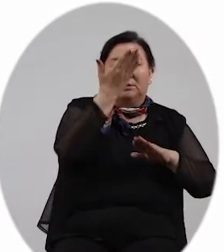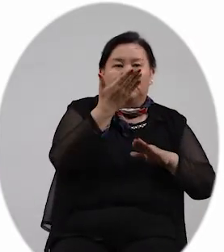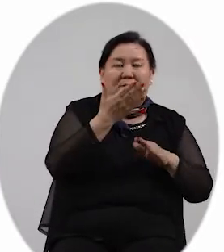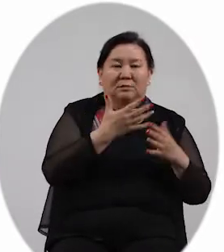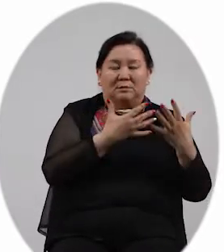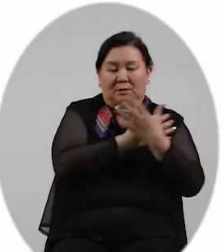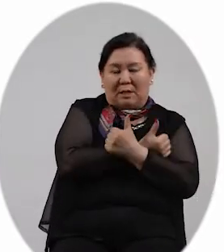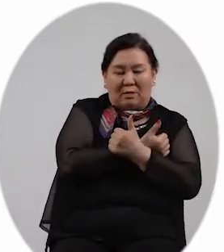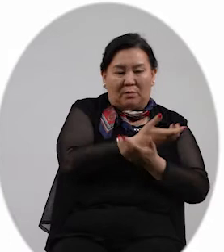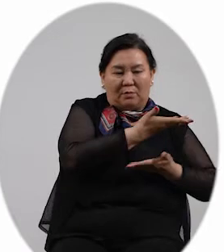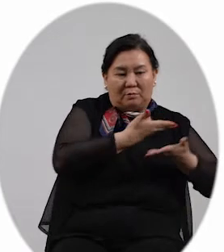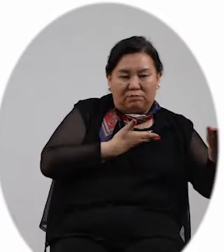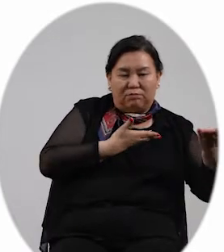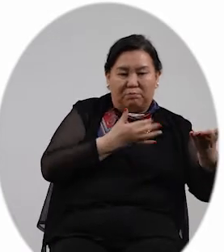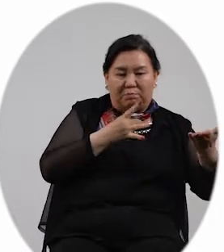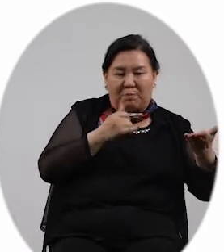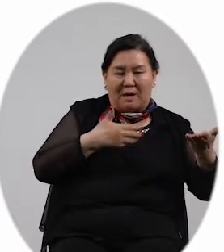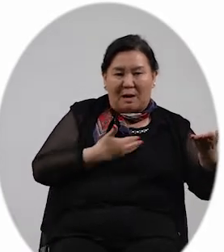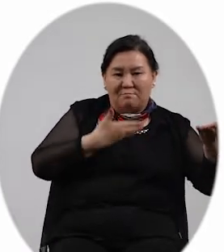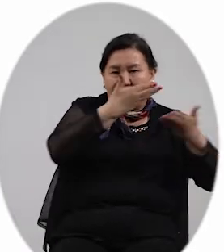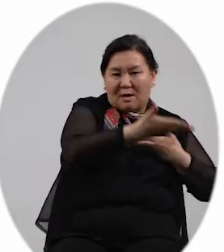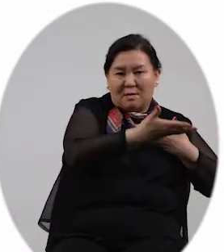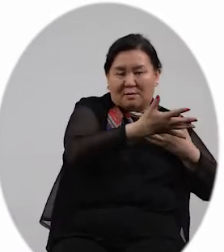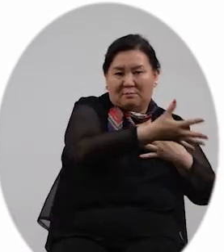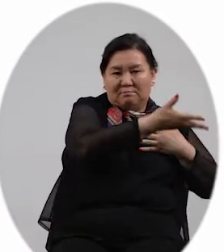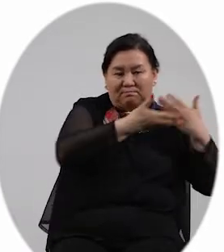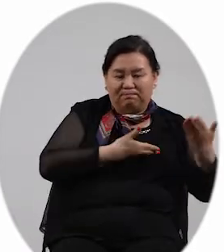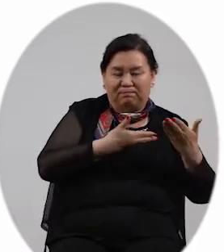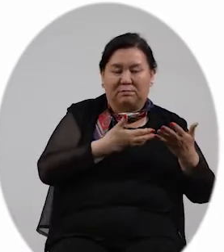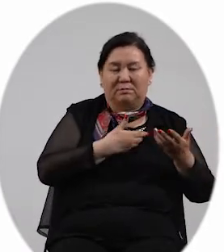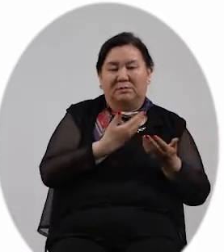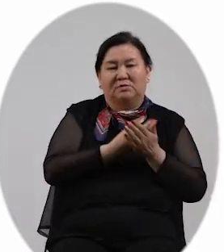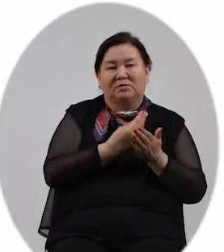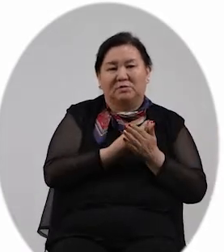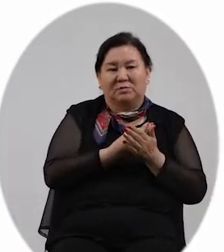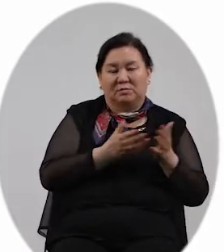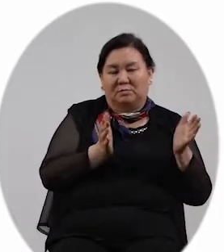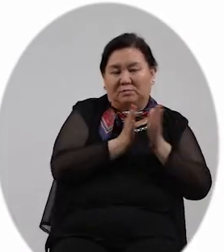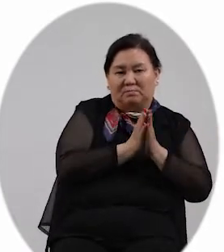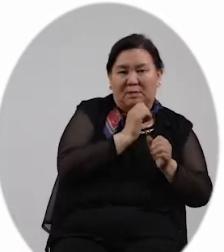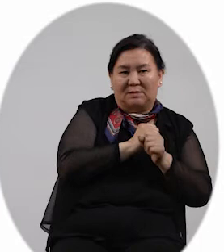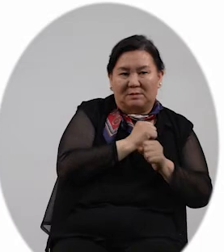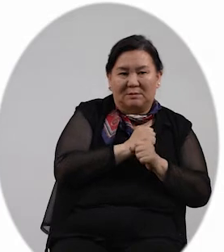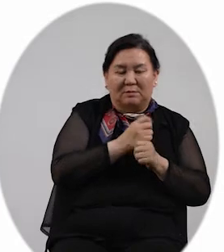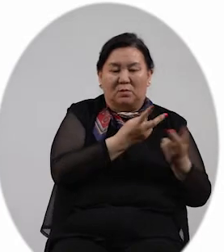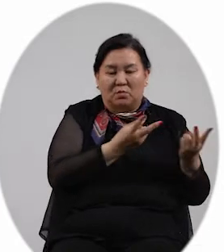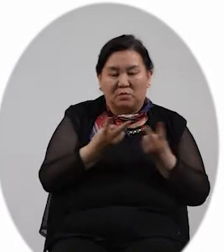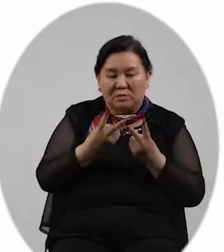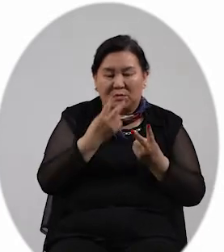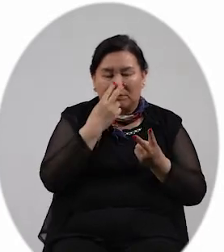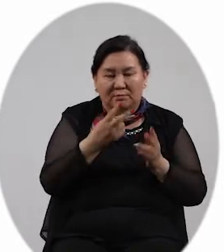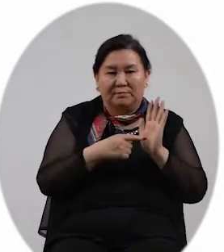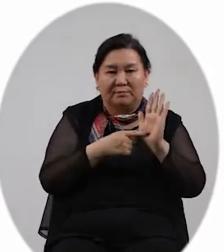талууд хоорондоо ямар нэгэн бараа бүтээгдэхүүнийг нэг талаас нөгөө талд нийлүүлэх буюу эсвэл үйлчлэл үзүүлэх